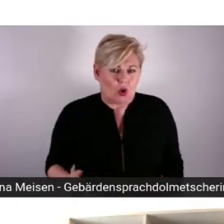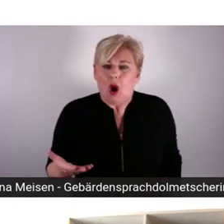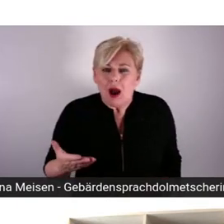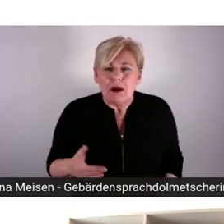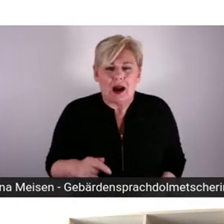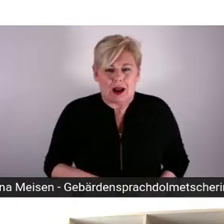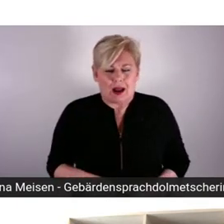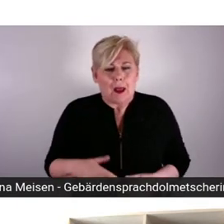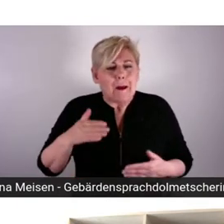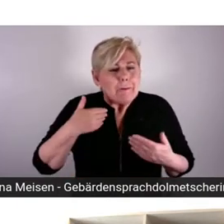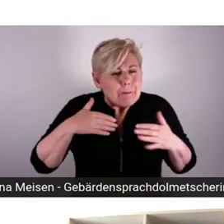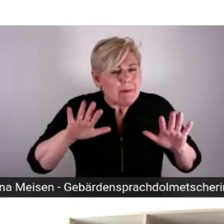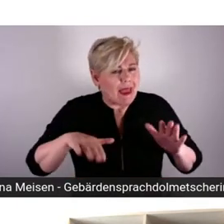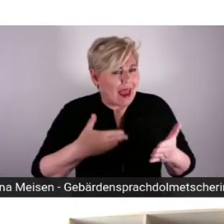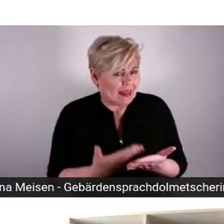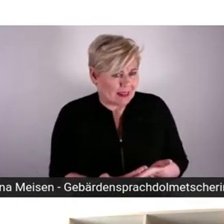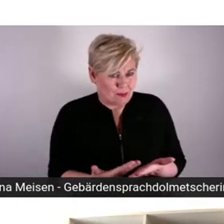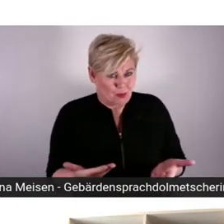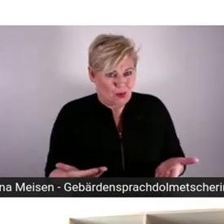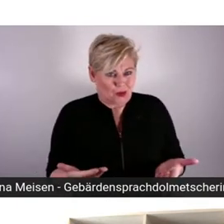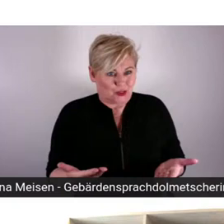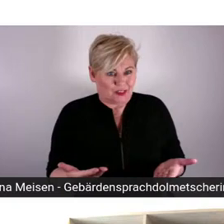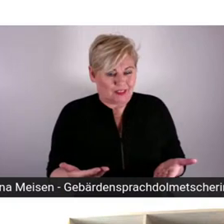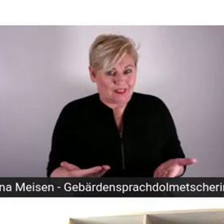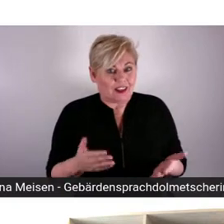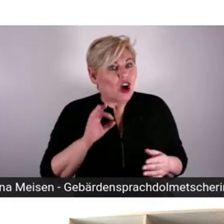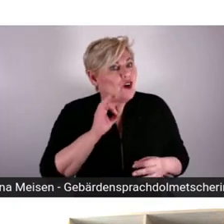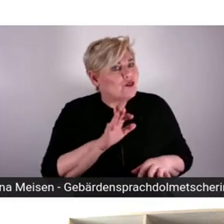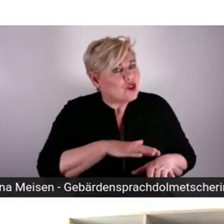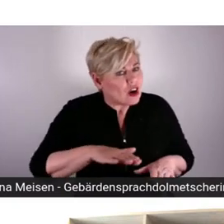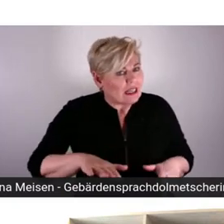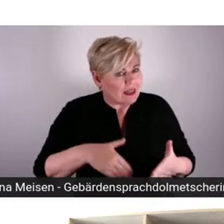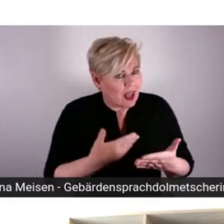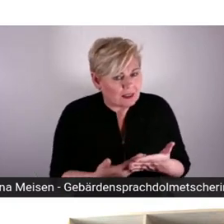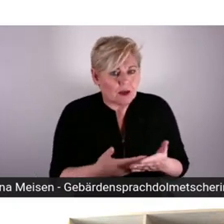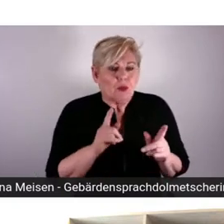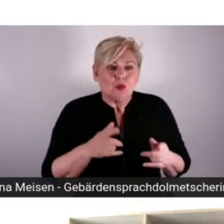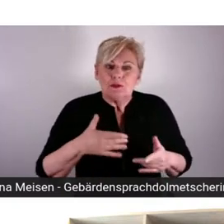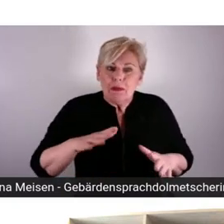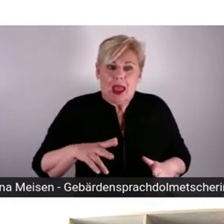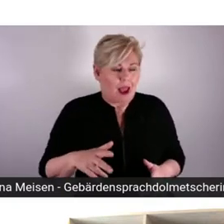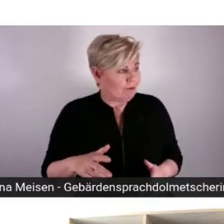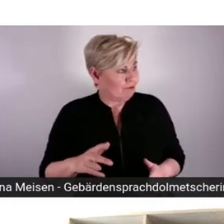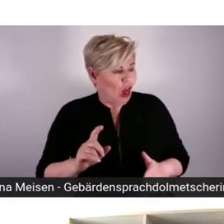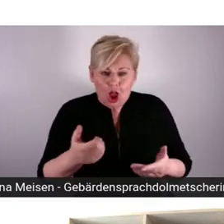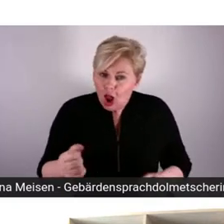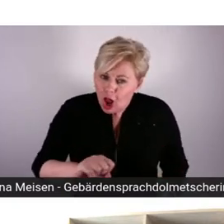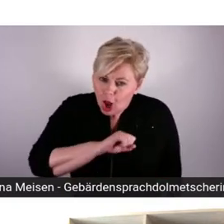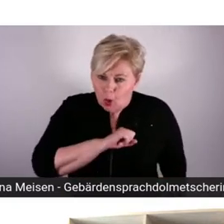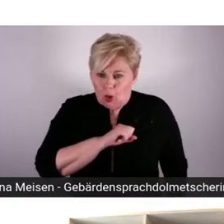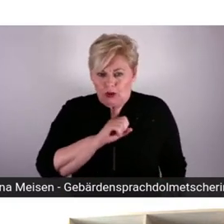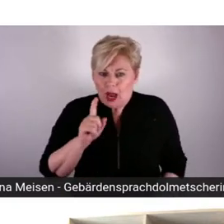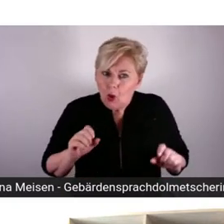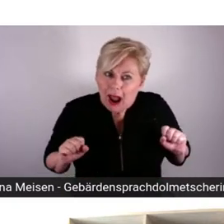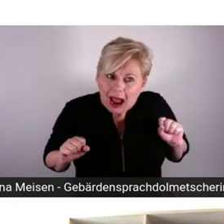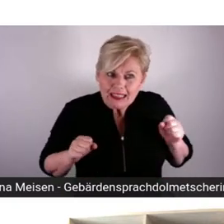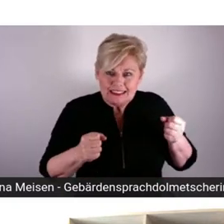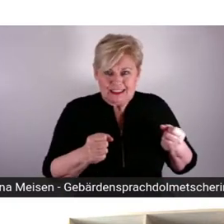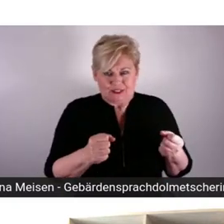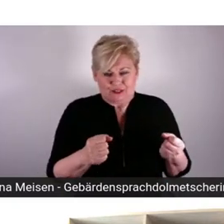mehr Angebote, also für diejenigen, die Angebote für Kinder machen, müssen es attraktiver werden, sich auch aktiv zu bemühen und auf